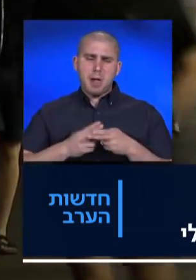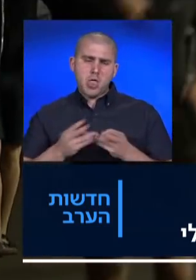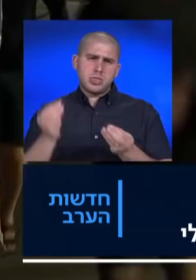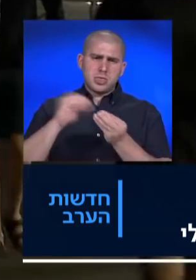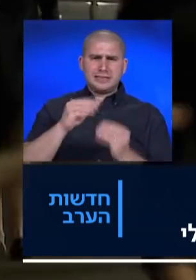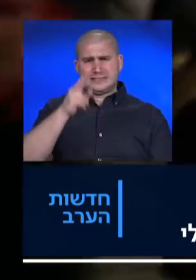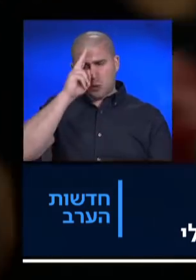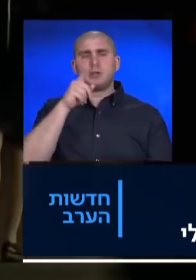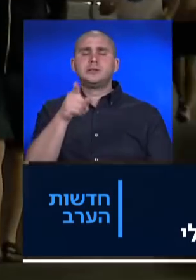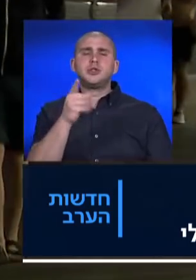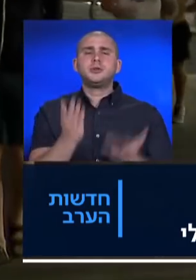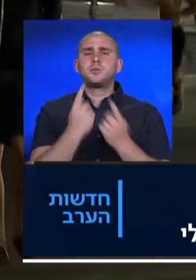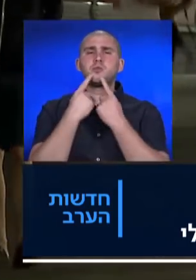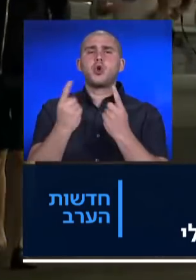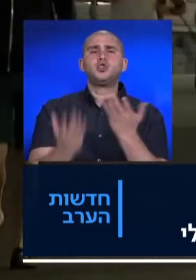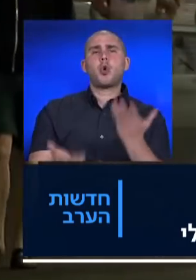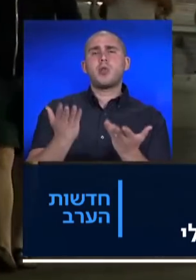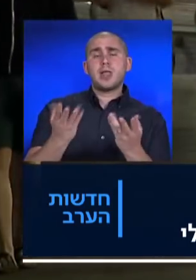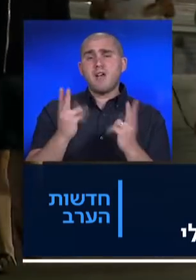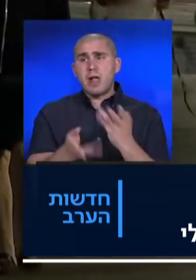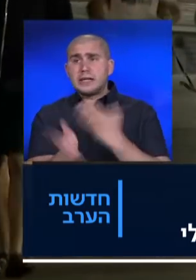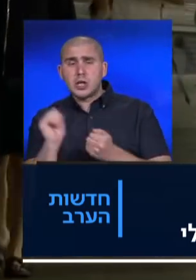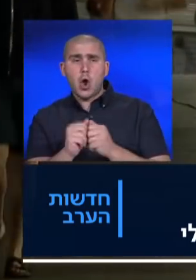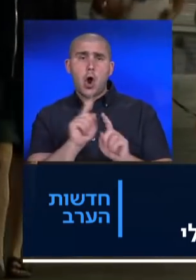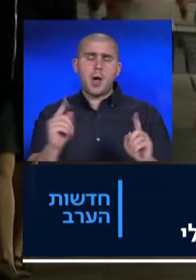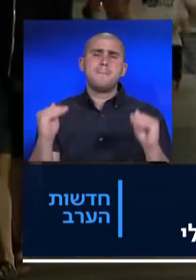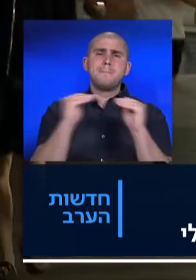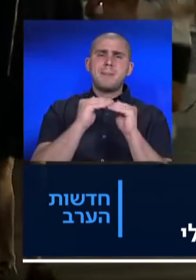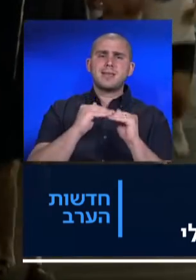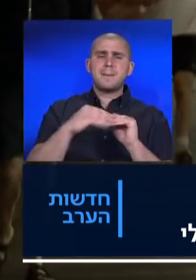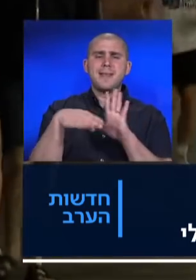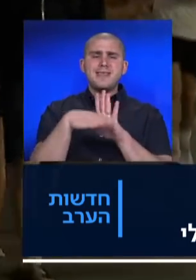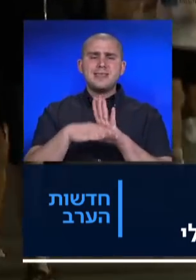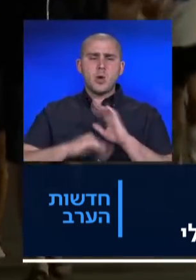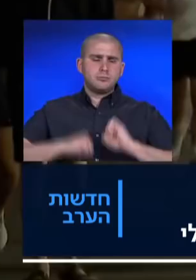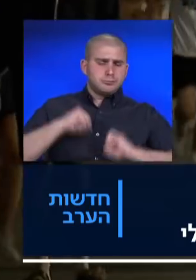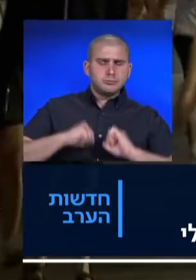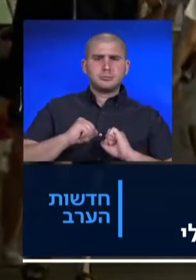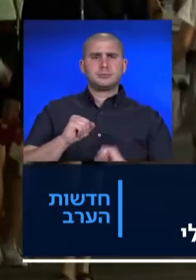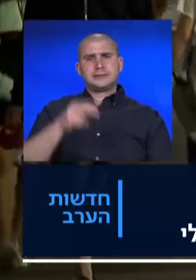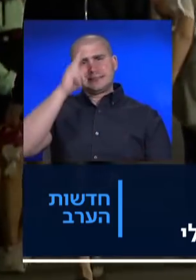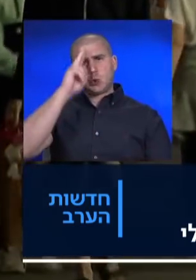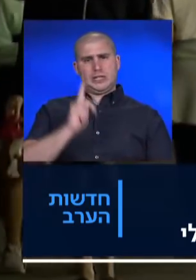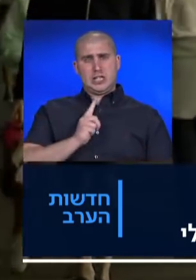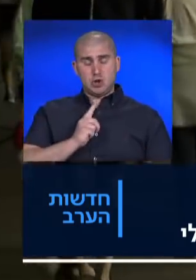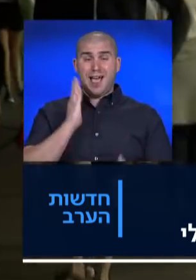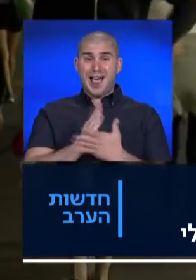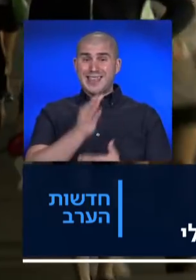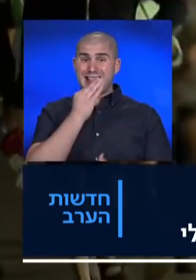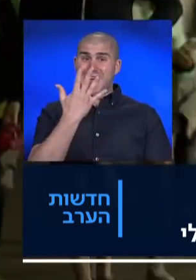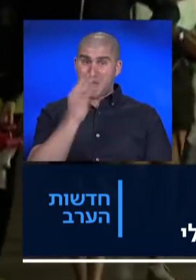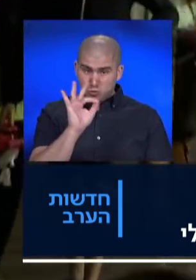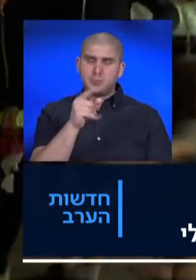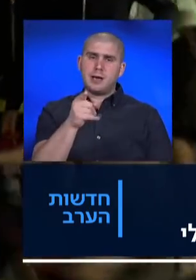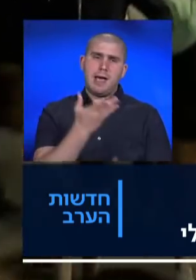לשיקול דעתם אם לצאת או לא לצאת על פי ניהול סיכון, סיכון אישי. עד גיל 50 זה כמובן ללא גורמי